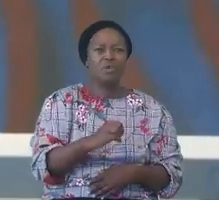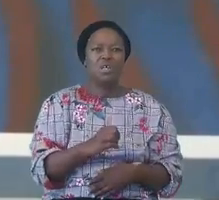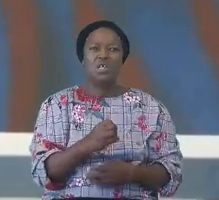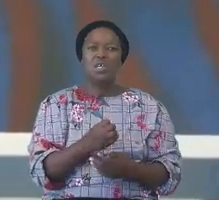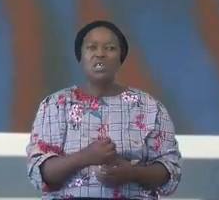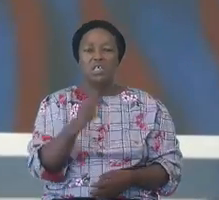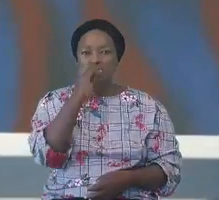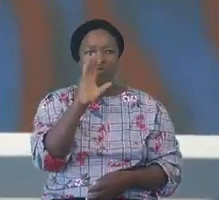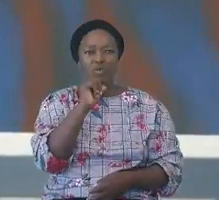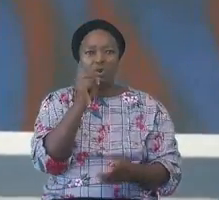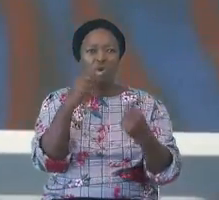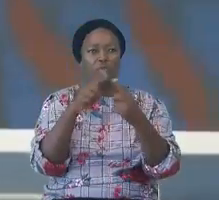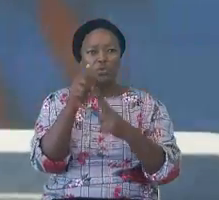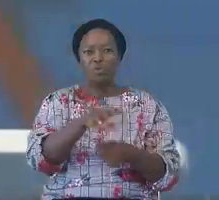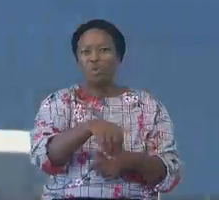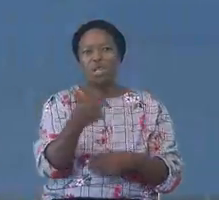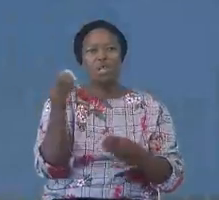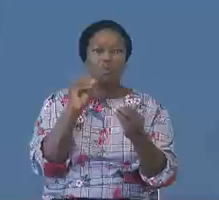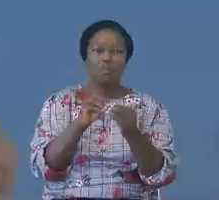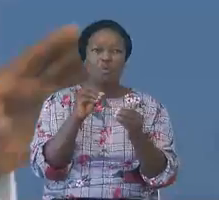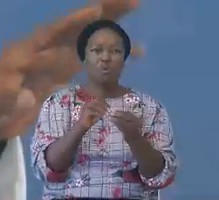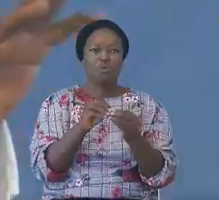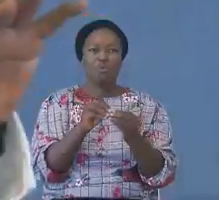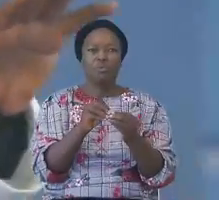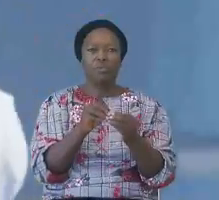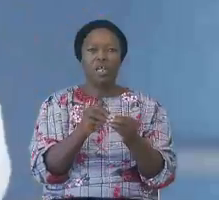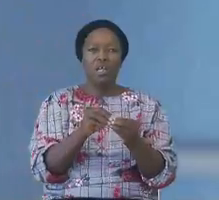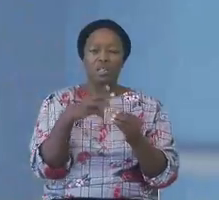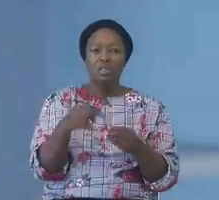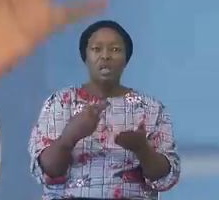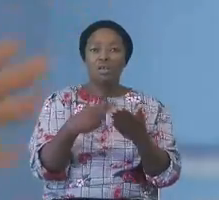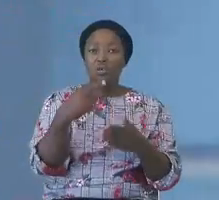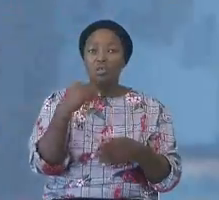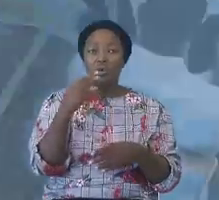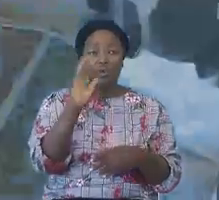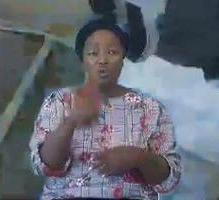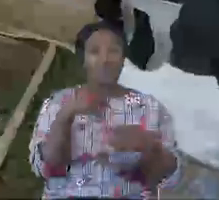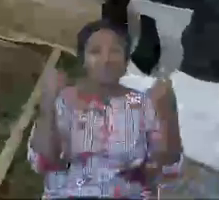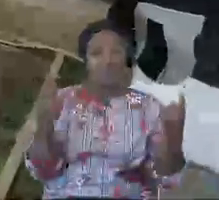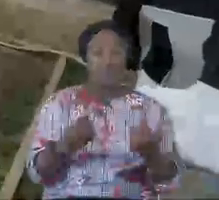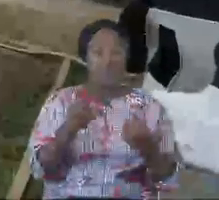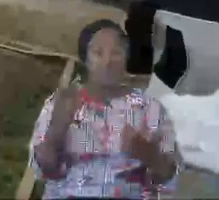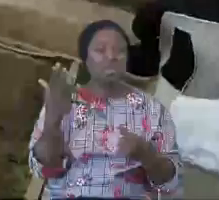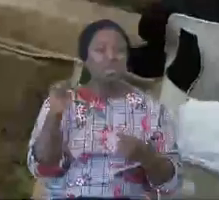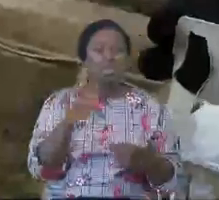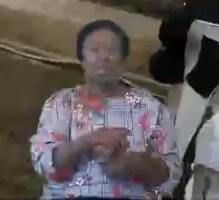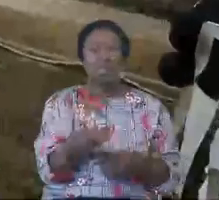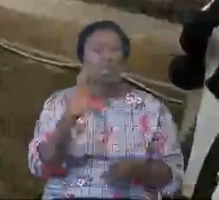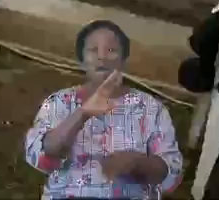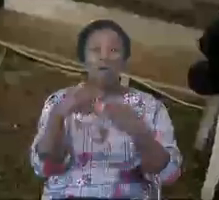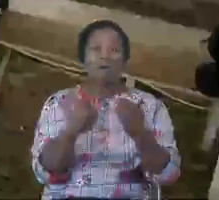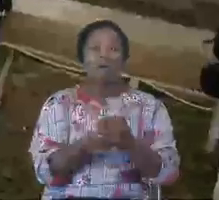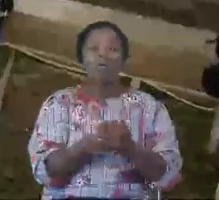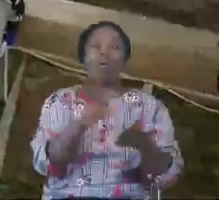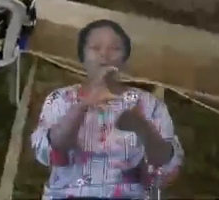as porté toutes les conséquences de mes mauvaises actions. Le mal ne viendra pas sur toi.